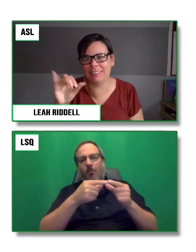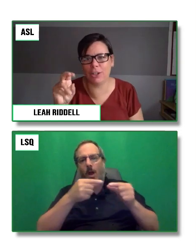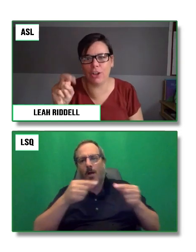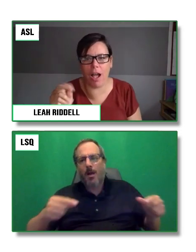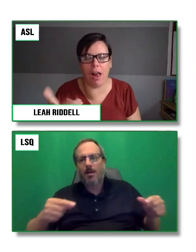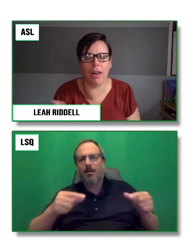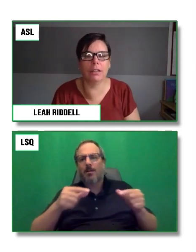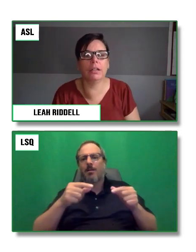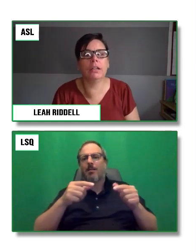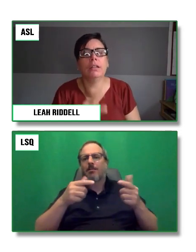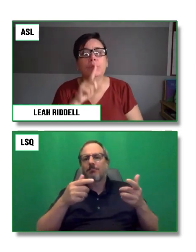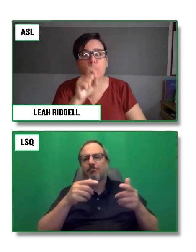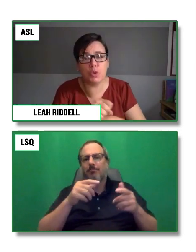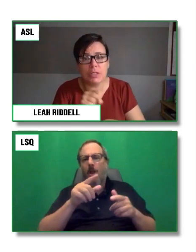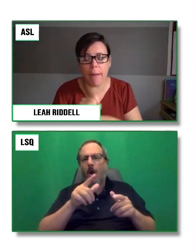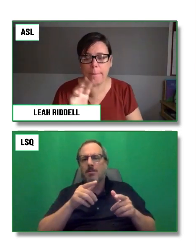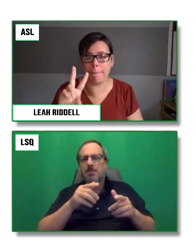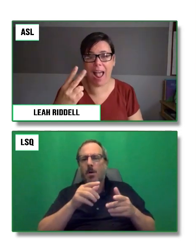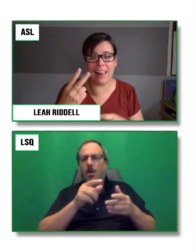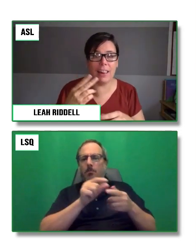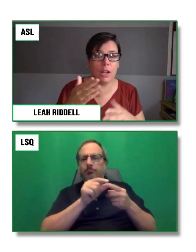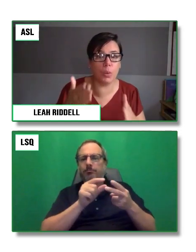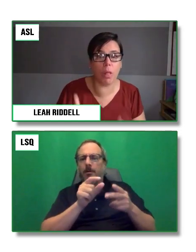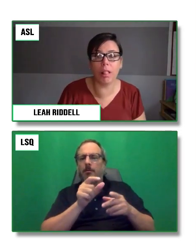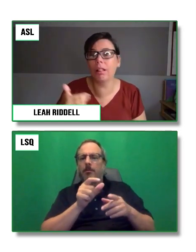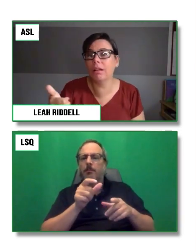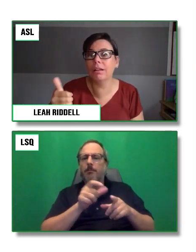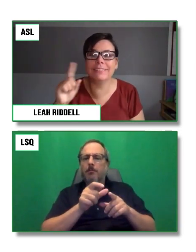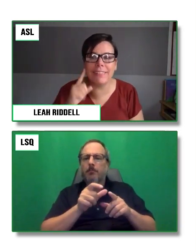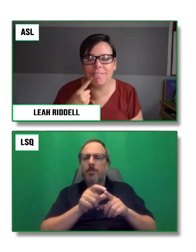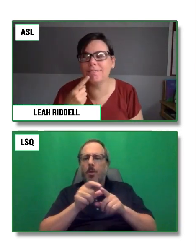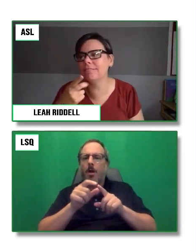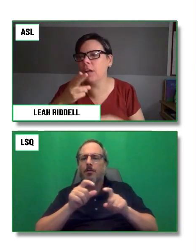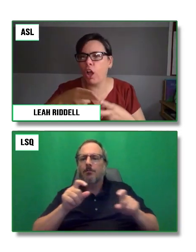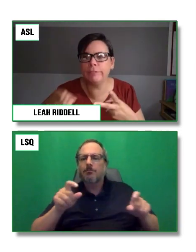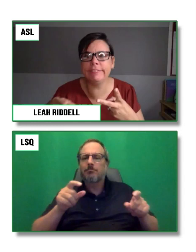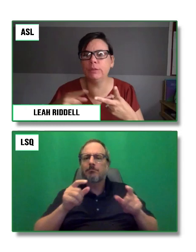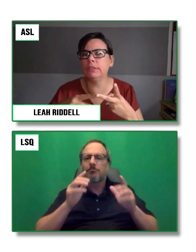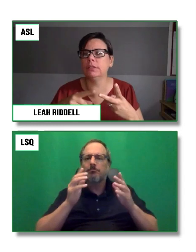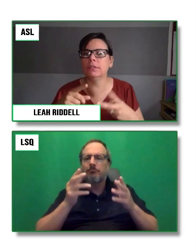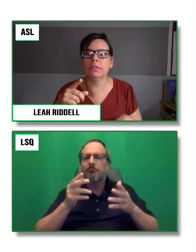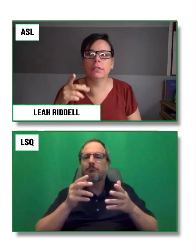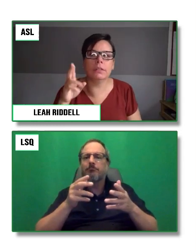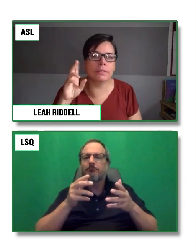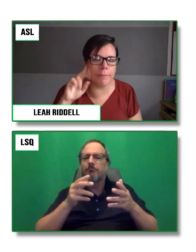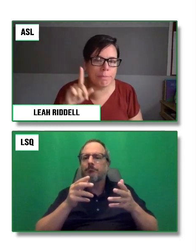naturelles à part entière avec leur propre grammaire et lexique.